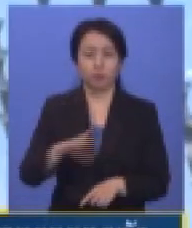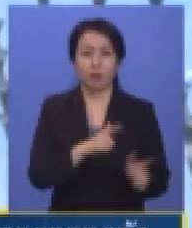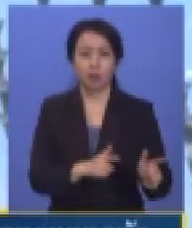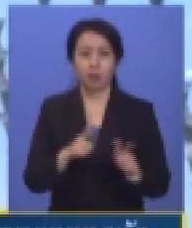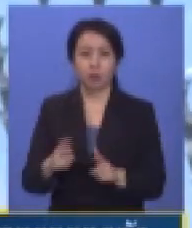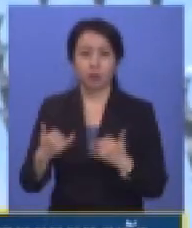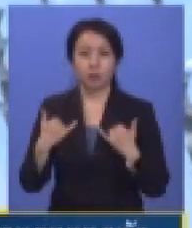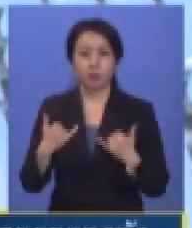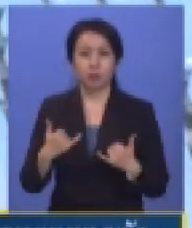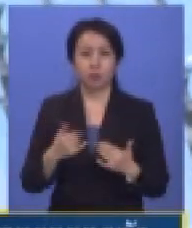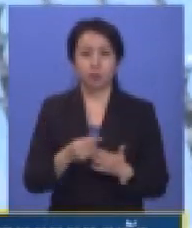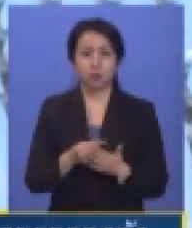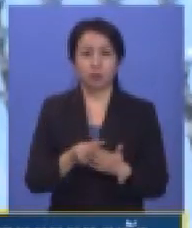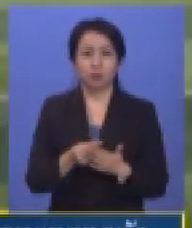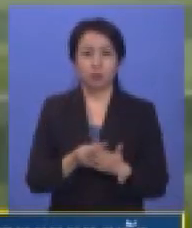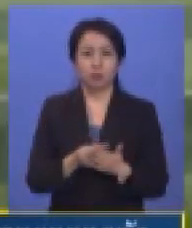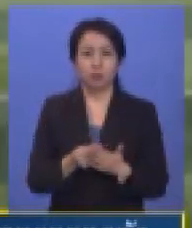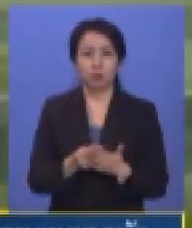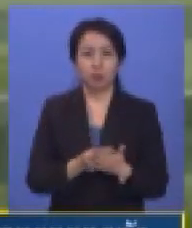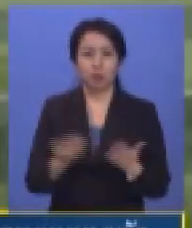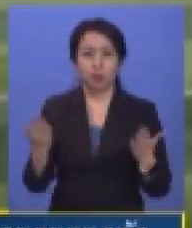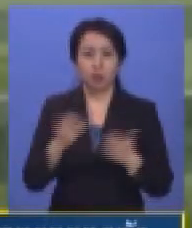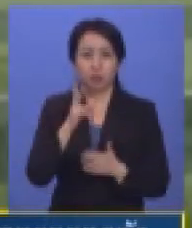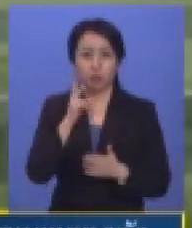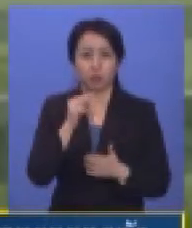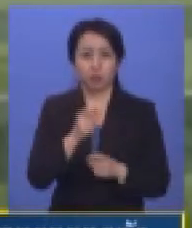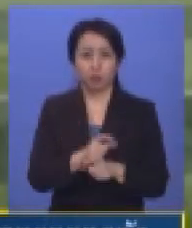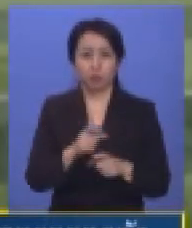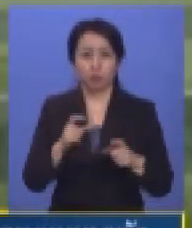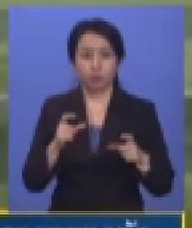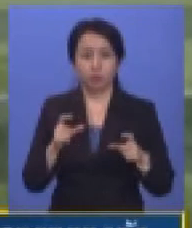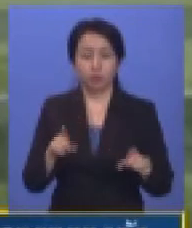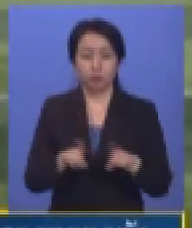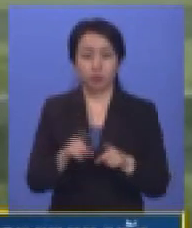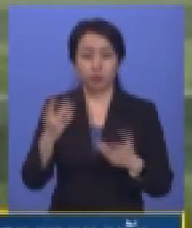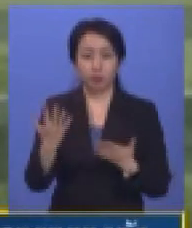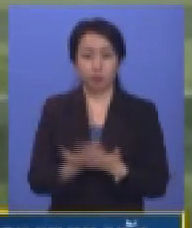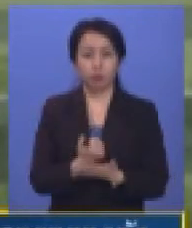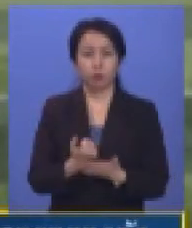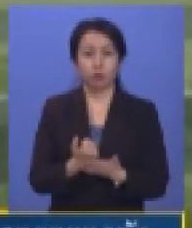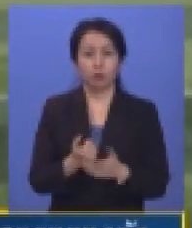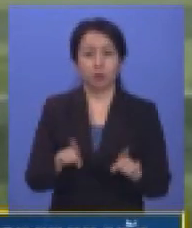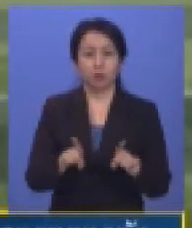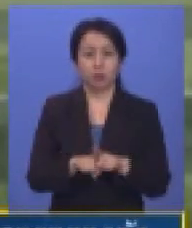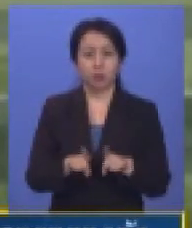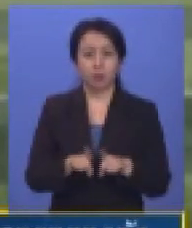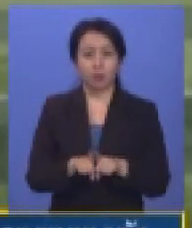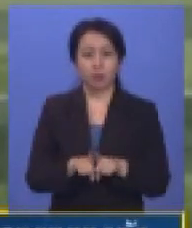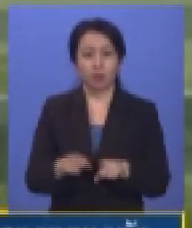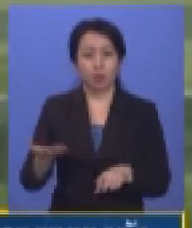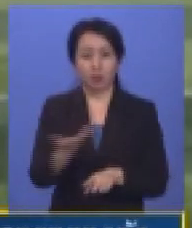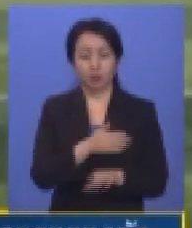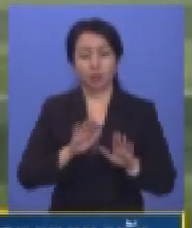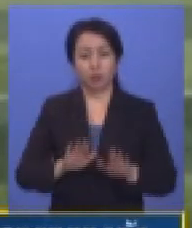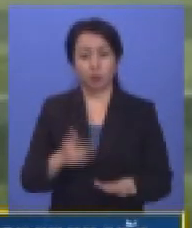сейчас идет запись какое количество болельщиков будет столько и повезем так что от нас только